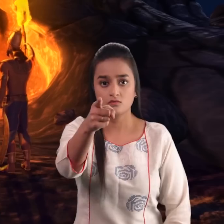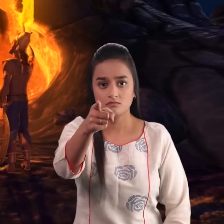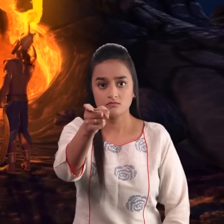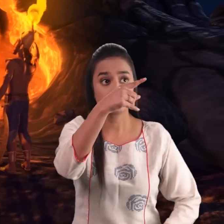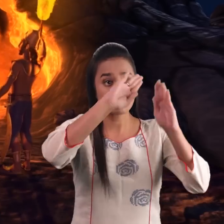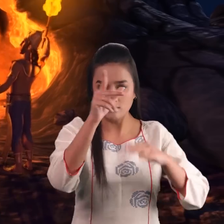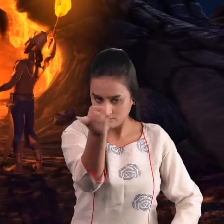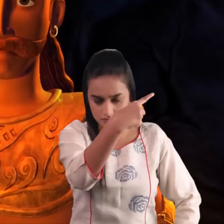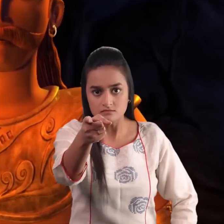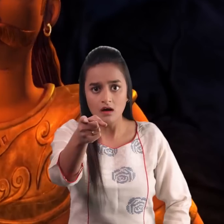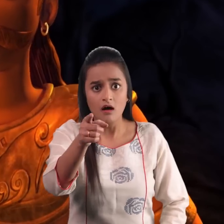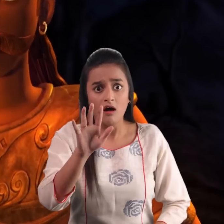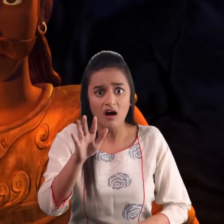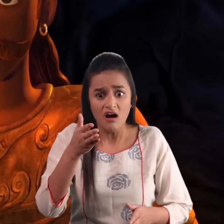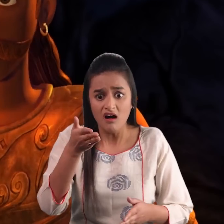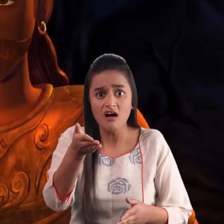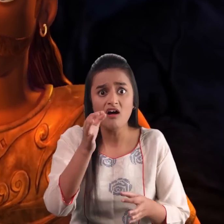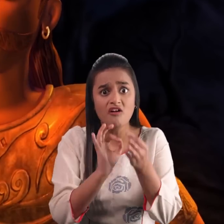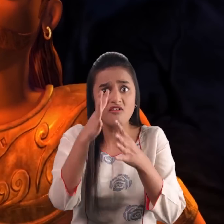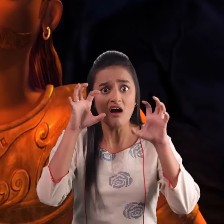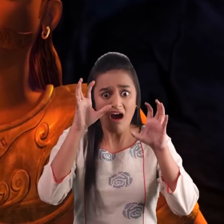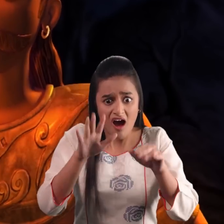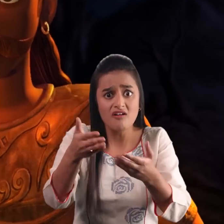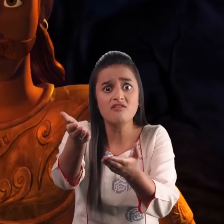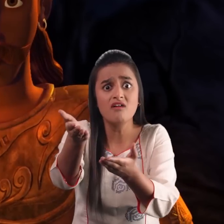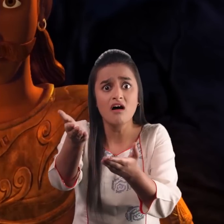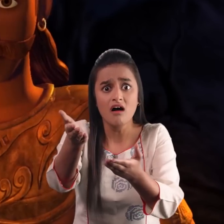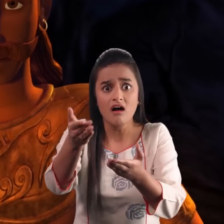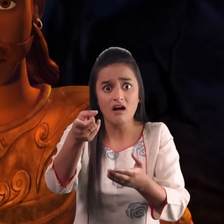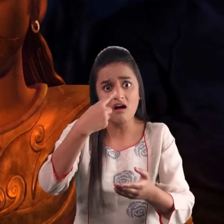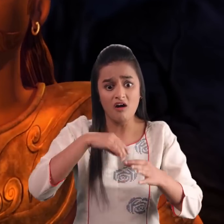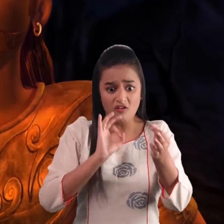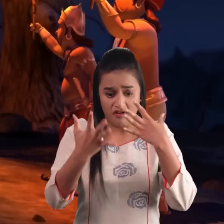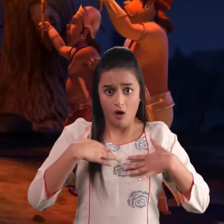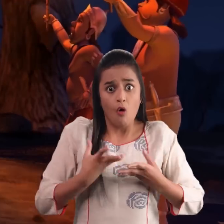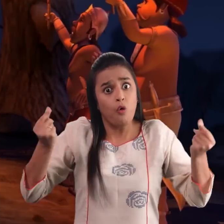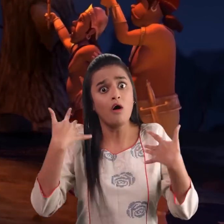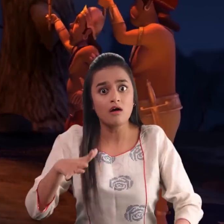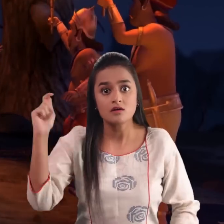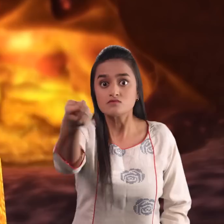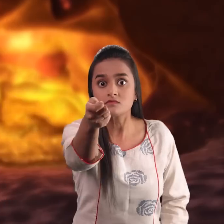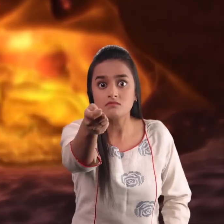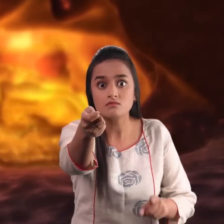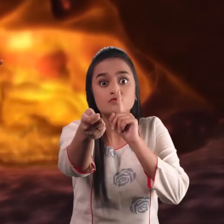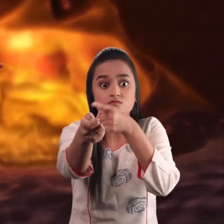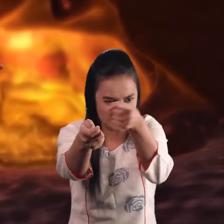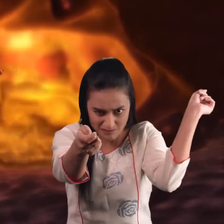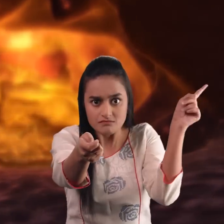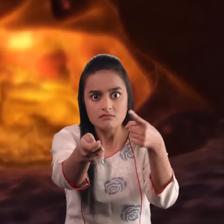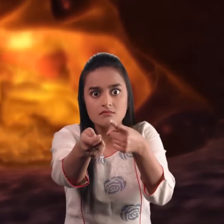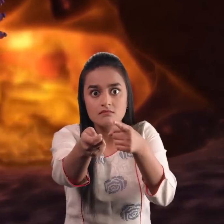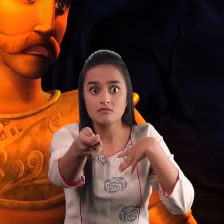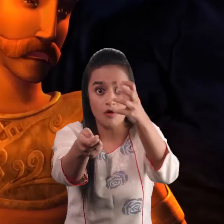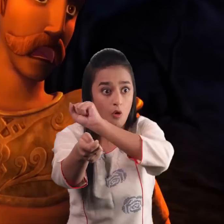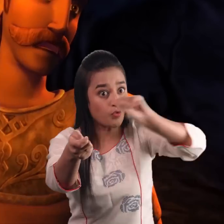तुम गुफा के भीतर जाओ। पर यहाँ तो अग्नि दैत्य रहता है, वो तो मुझे भस्म कर देगा। चुपचाप अंदर